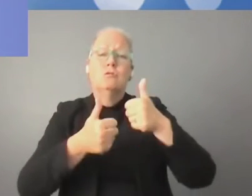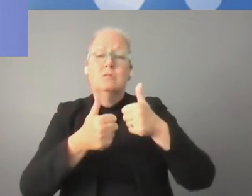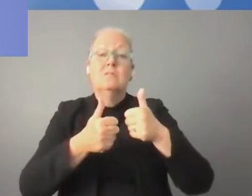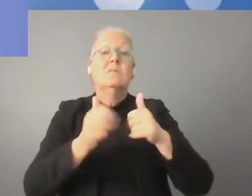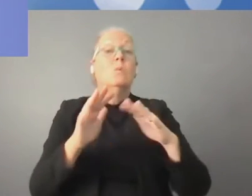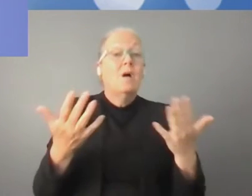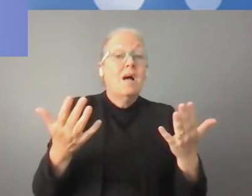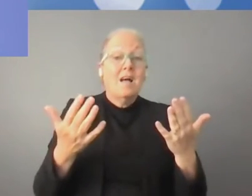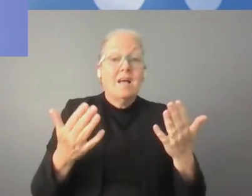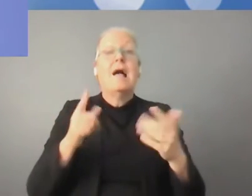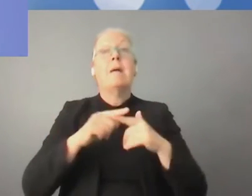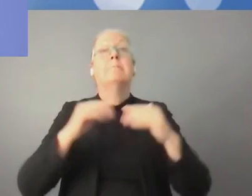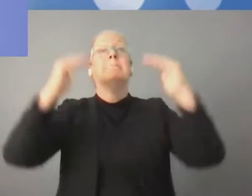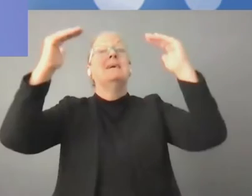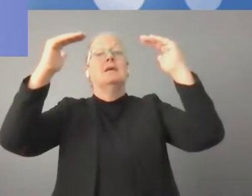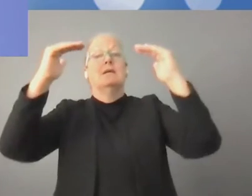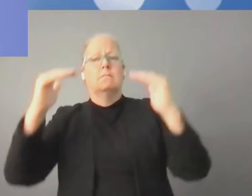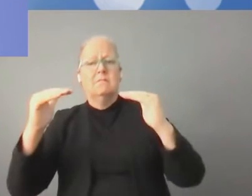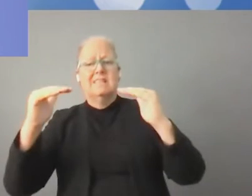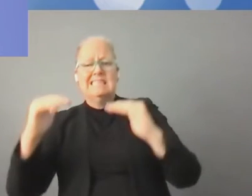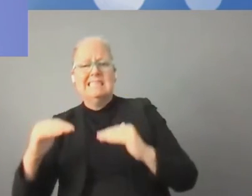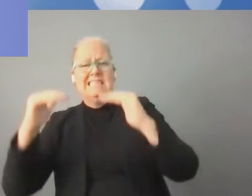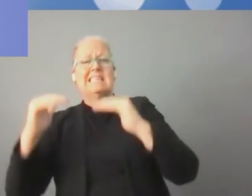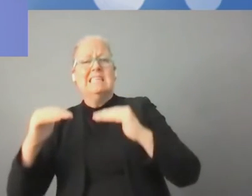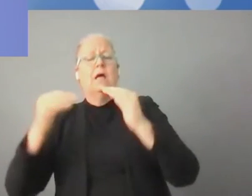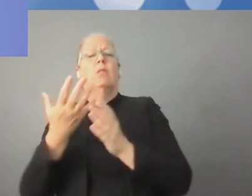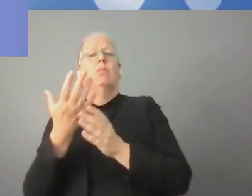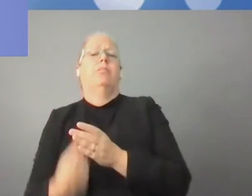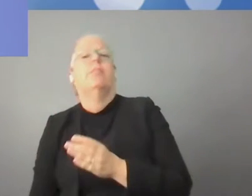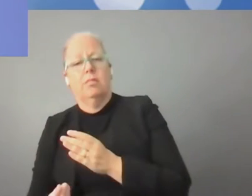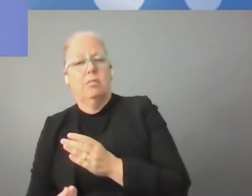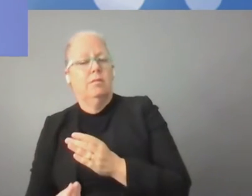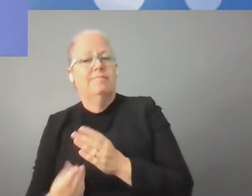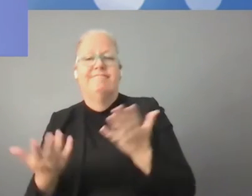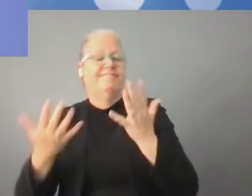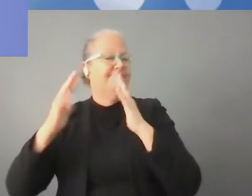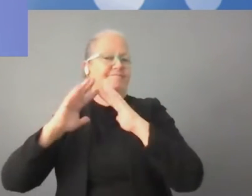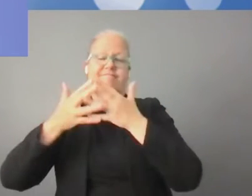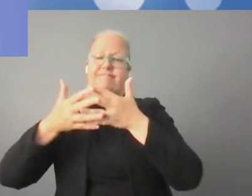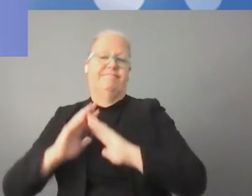урегулирование предоставляло возможность справедливо соперничать, чтобы конкуренция не была